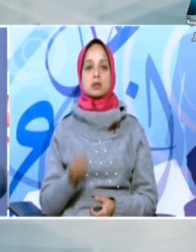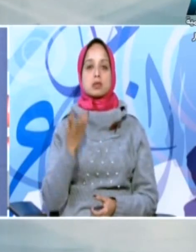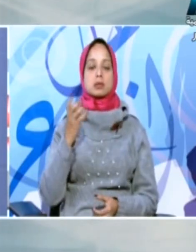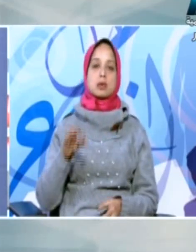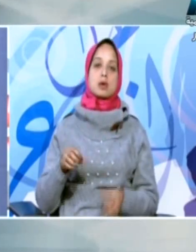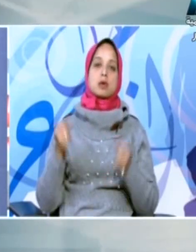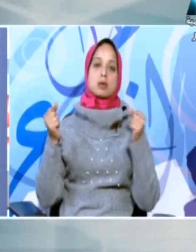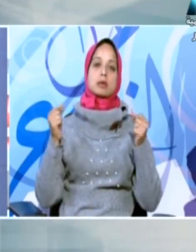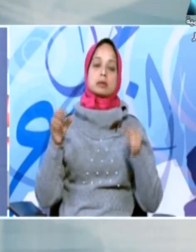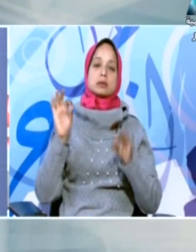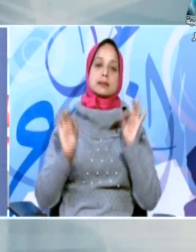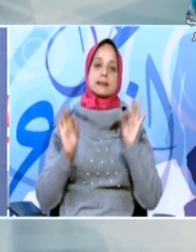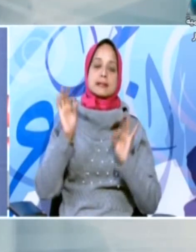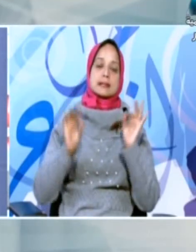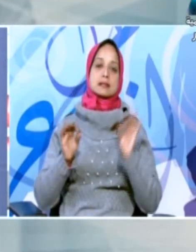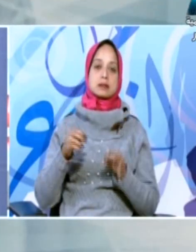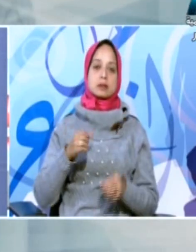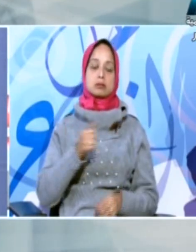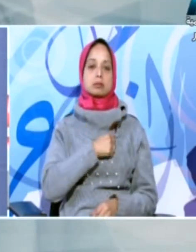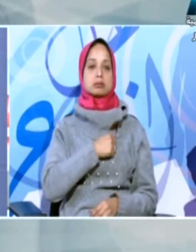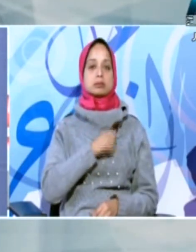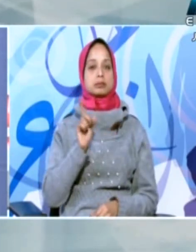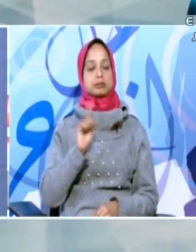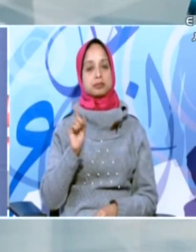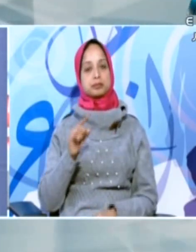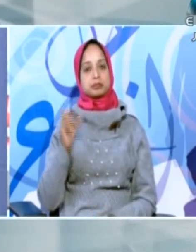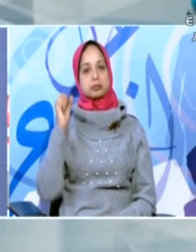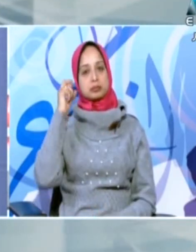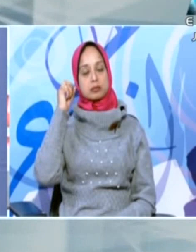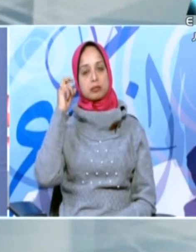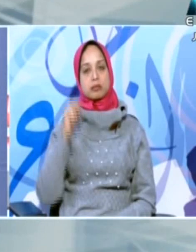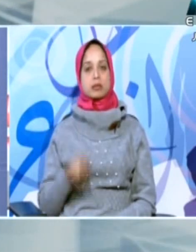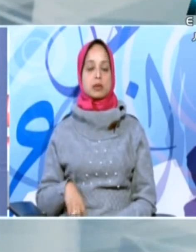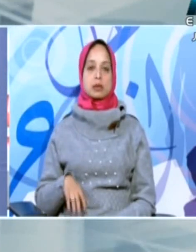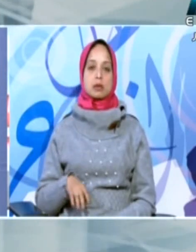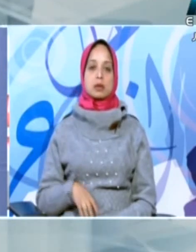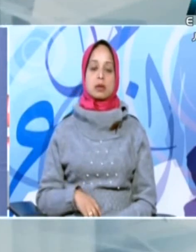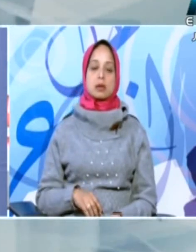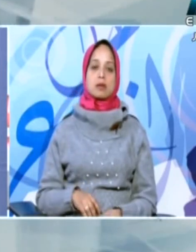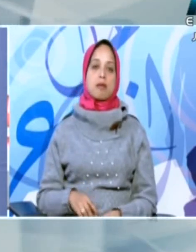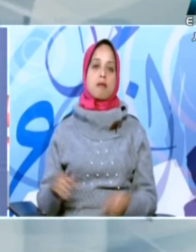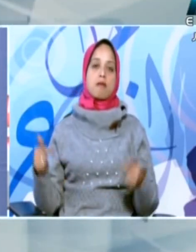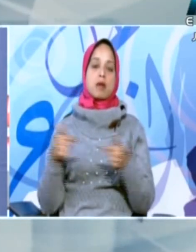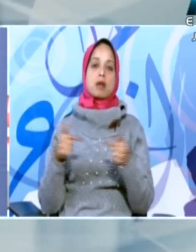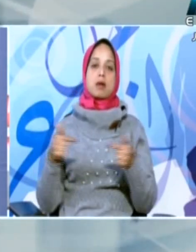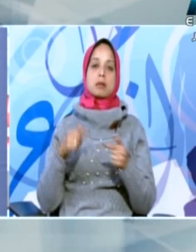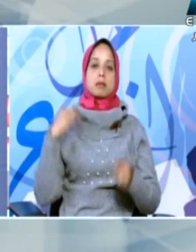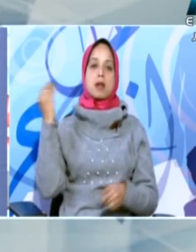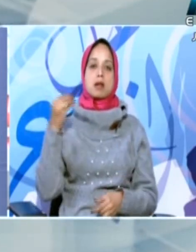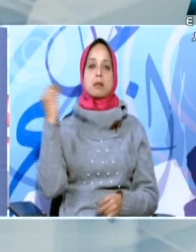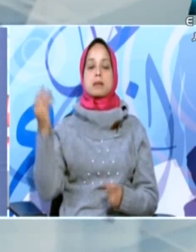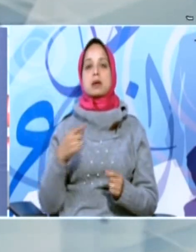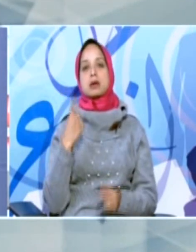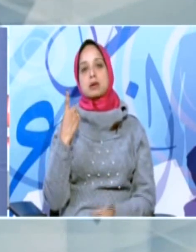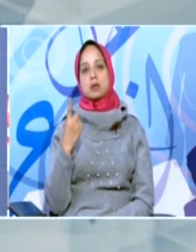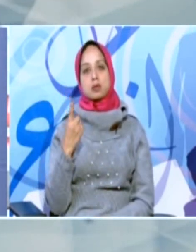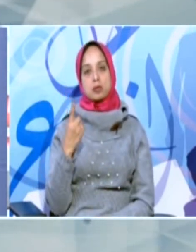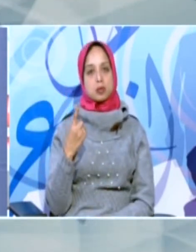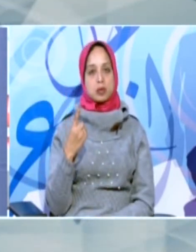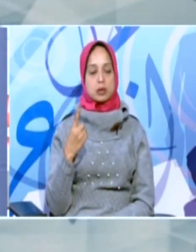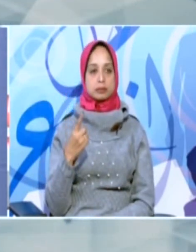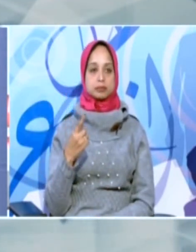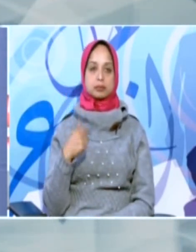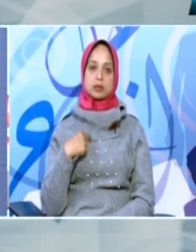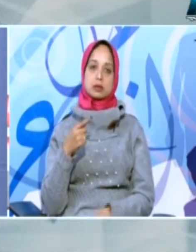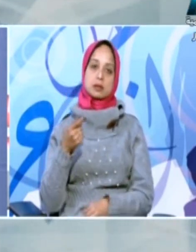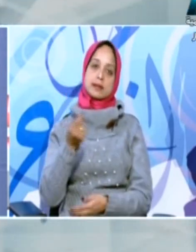بالليبرالية. كلمة محوري وحلفاء، احنا قلنا في الحرب العالمية الأولى وأنا رسمتها هنا والأستاذ محمود رسمها